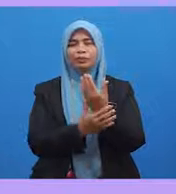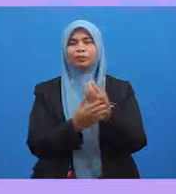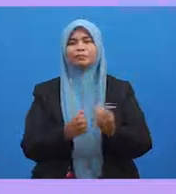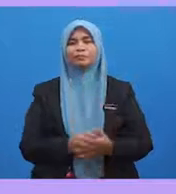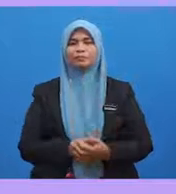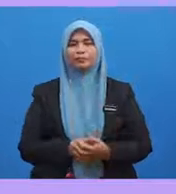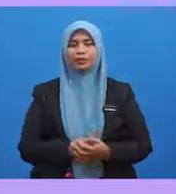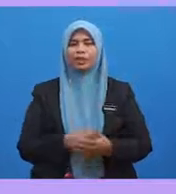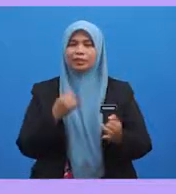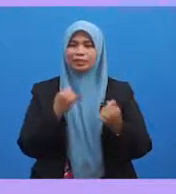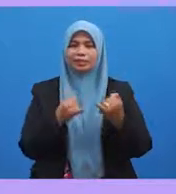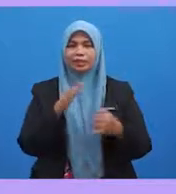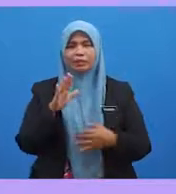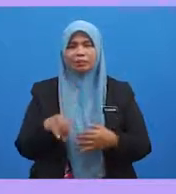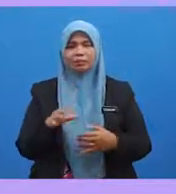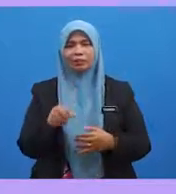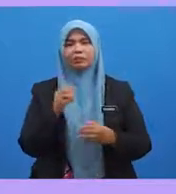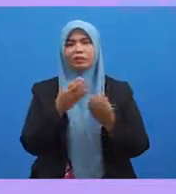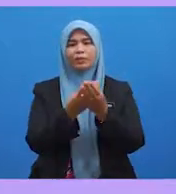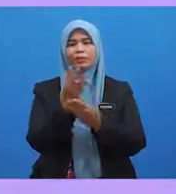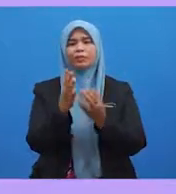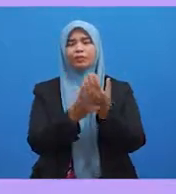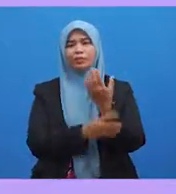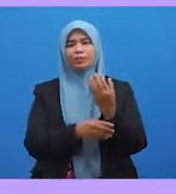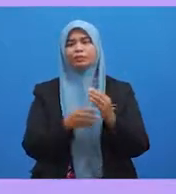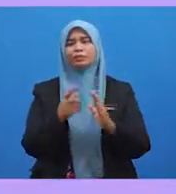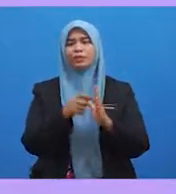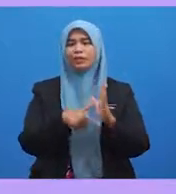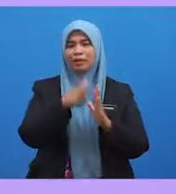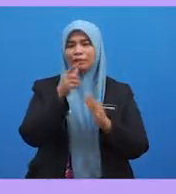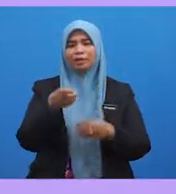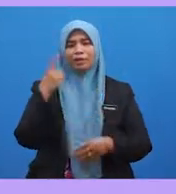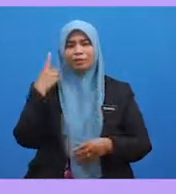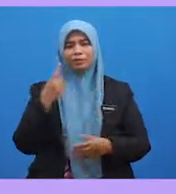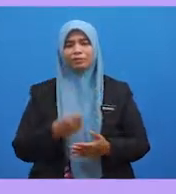berwuduk. Jika belum, ambillah wuduk terlebih dahulu.